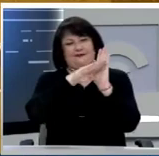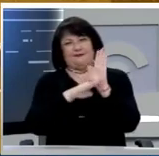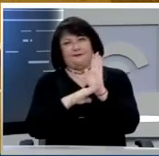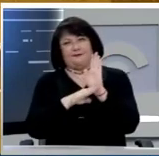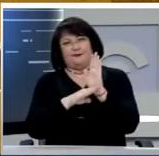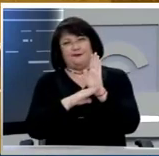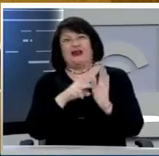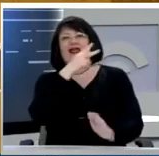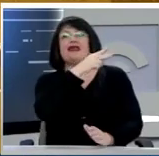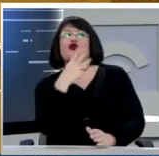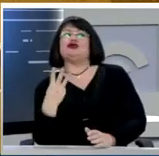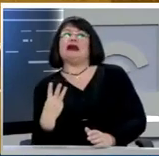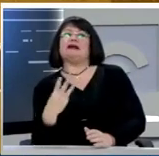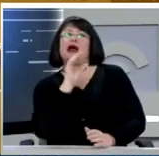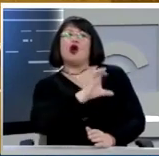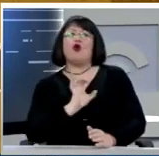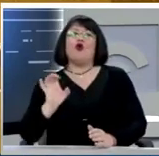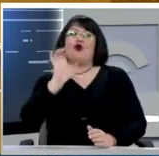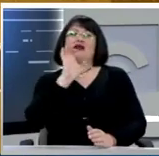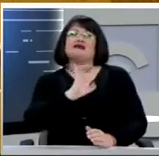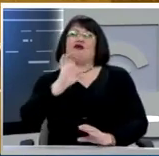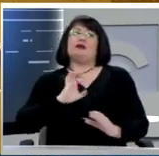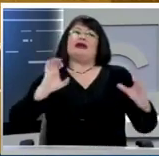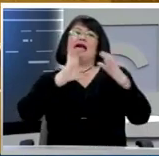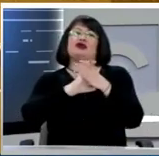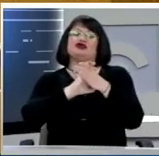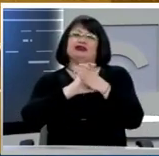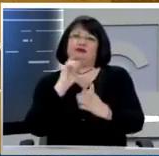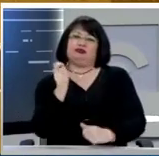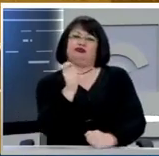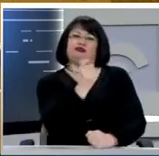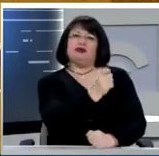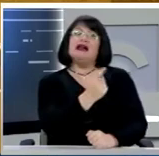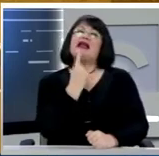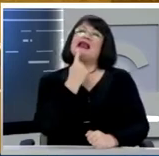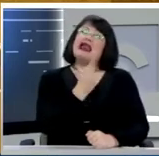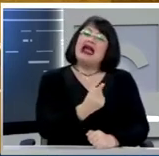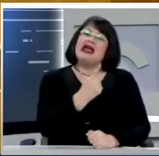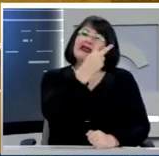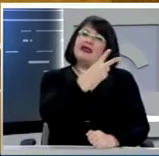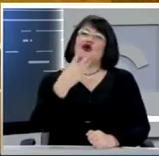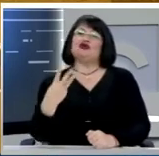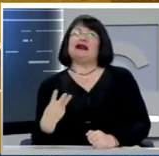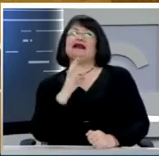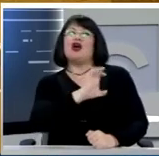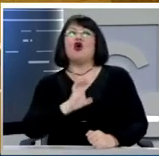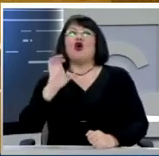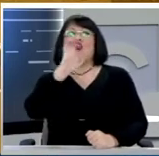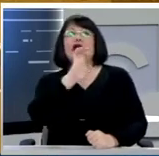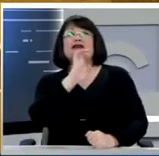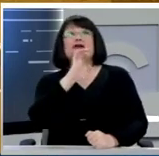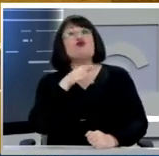τα 2/3 των χωρών της Ευρωπαϊκής Ένωσης που αποζημιώνεται, το λέει στα 2/3 των χωρών που